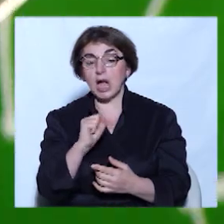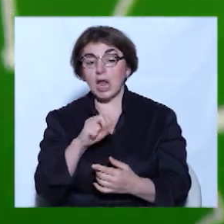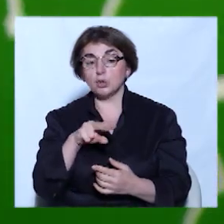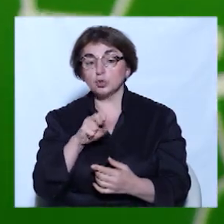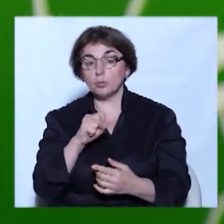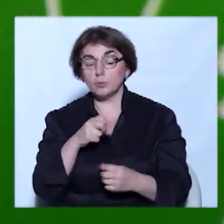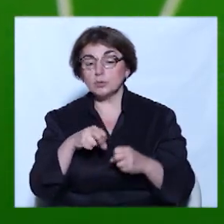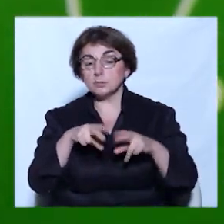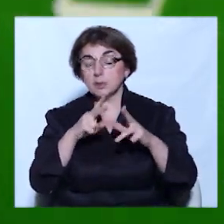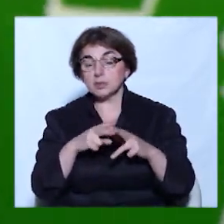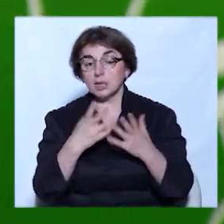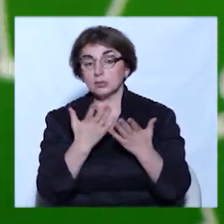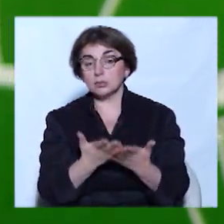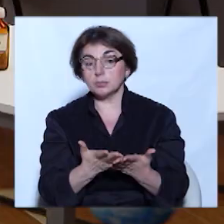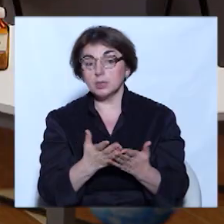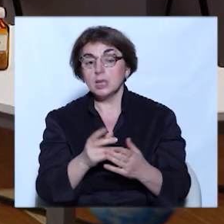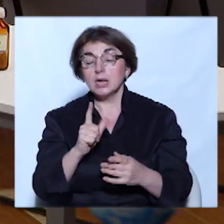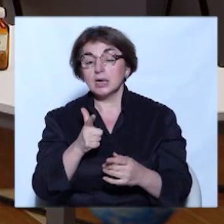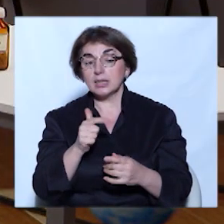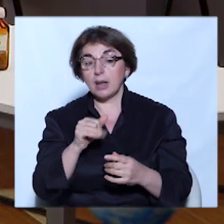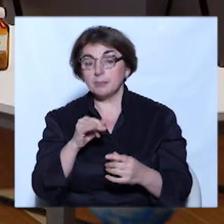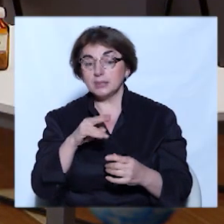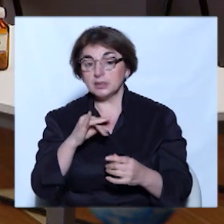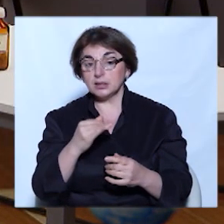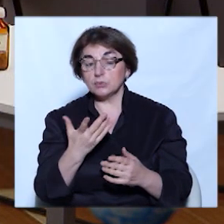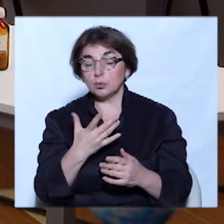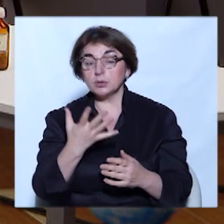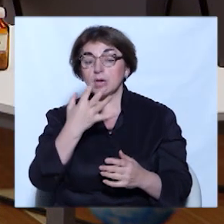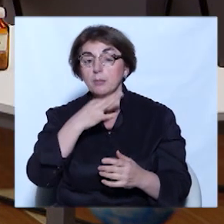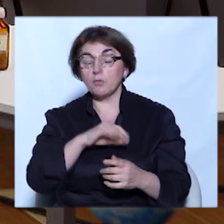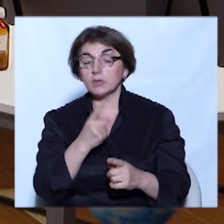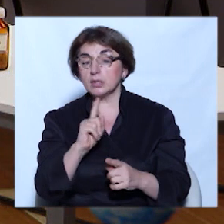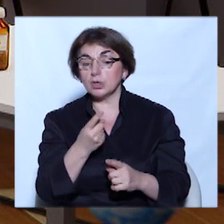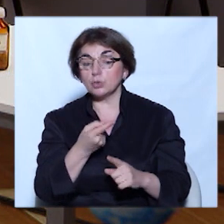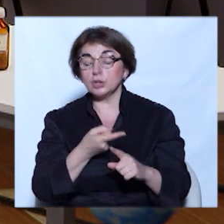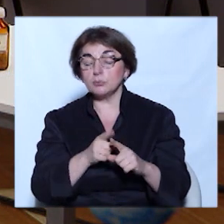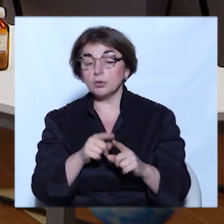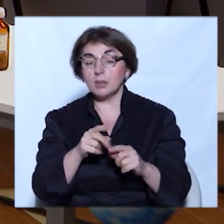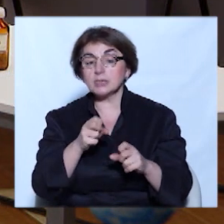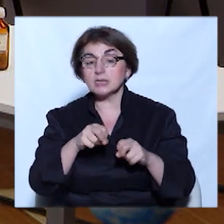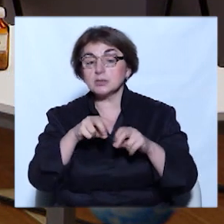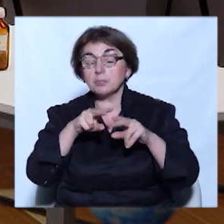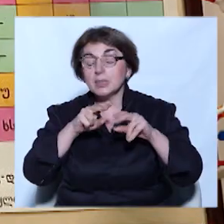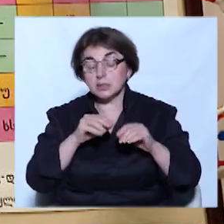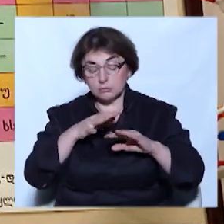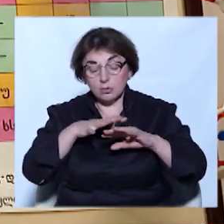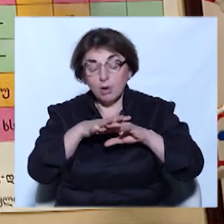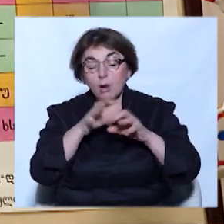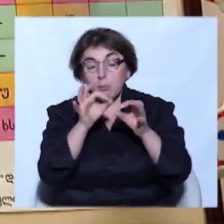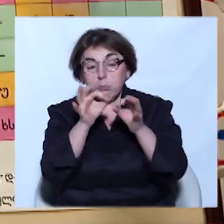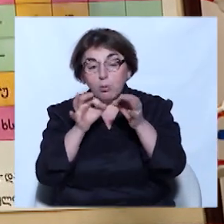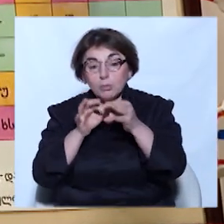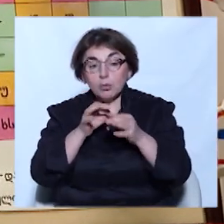ალოტროპიული მოდიფიკაცია გრაფიტის და გამოვიყენე იმიტომ, რომ მას აქვს ფოროვანი